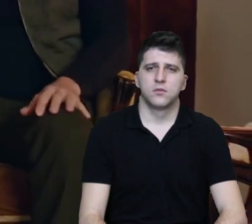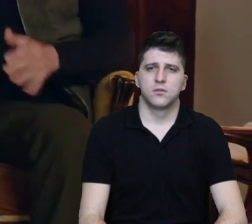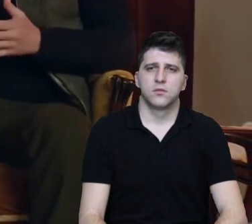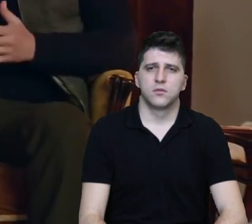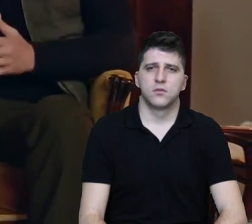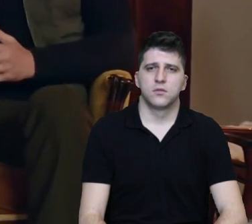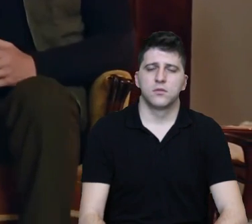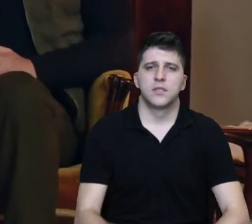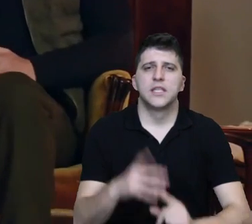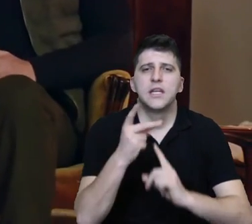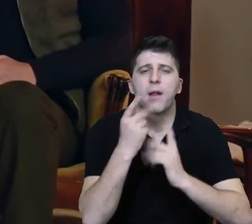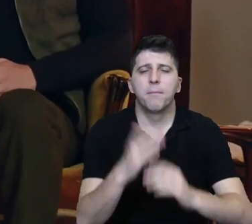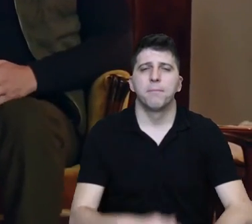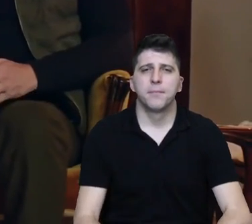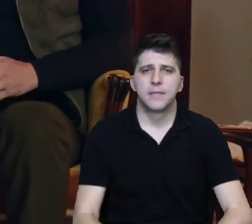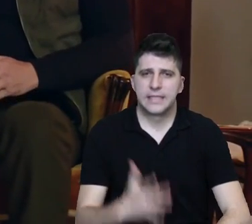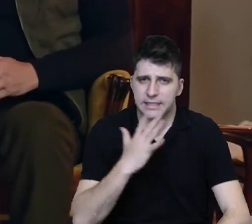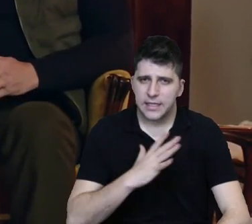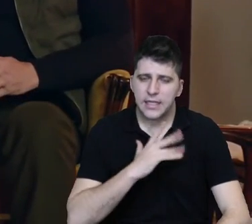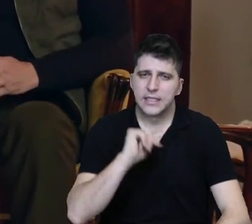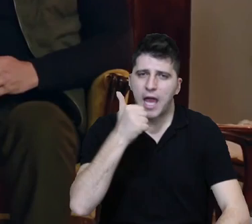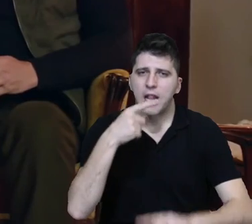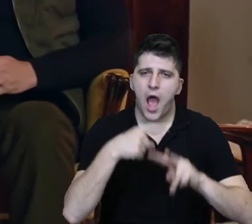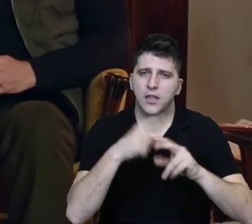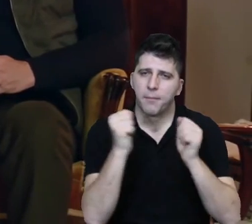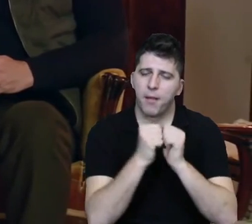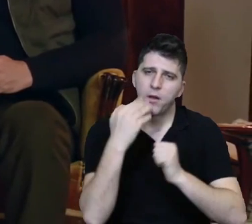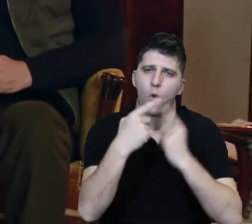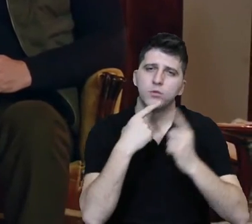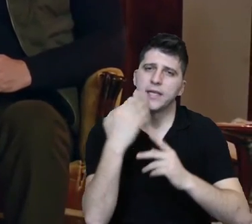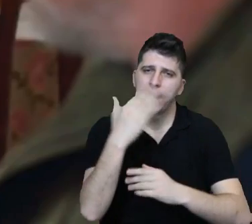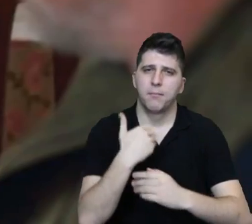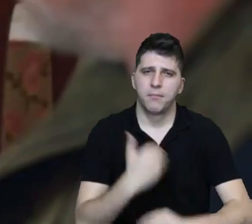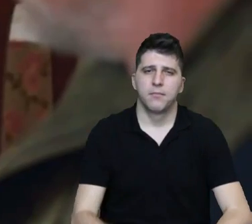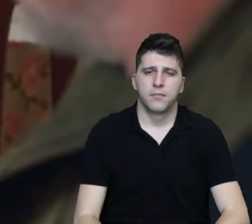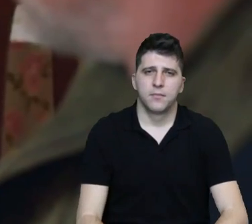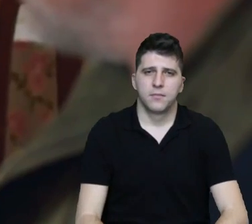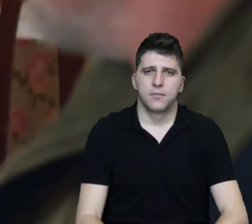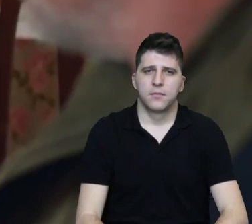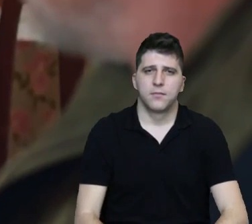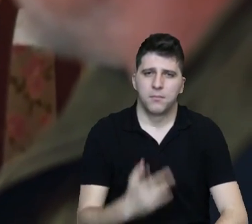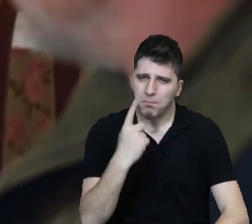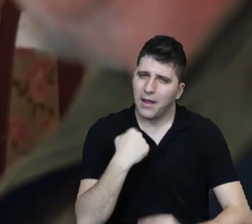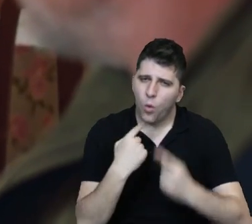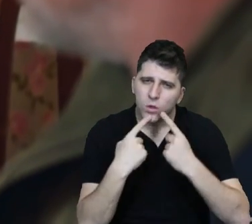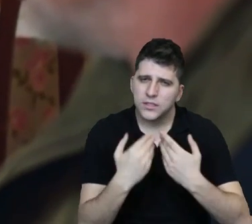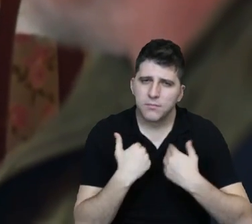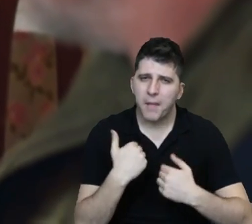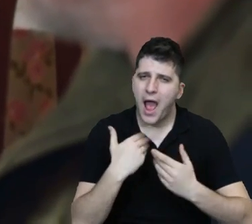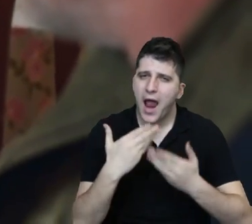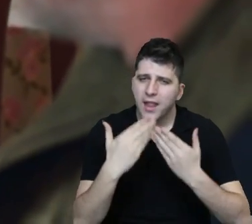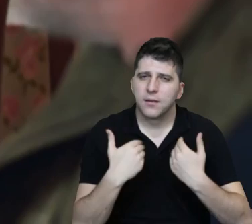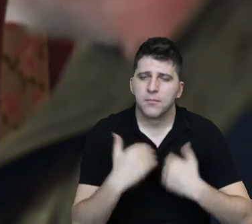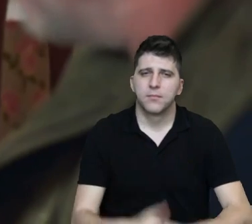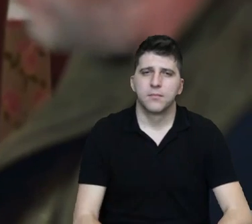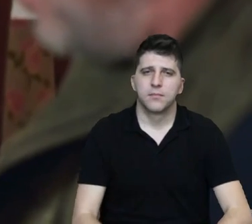yudumladı. İbrahim, istersen yarın Arda ile birlikte konuşmaya gidelim ha? Ya bir de ben konuşayım, bir ben